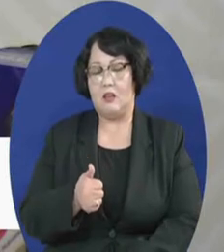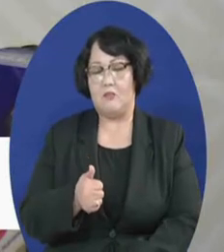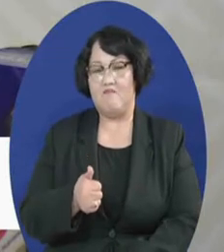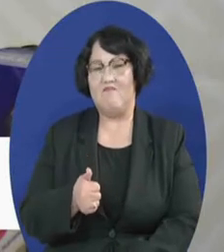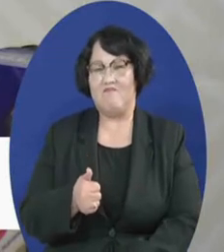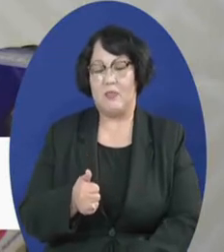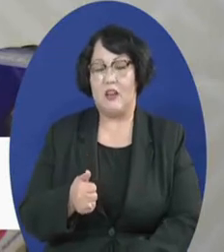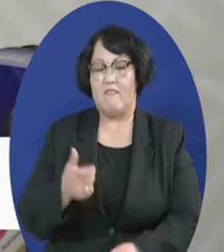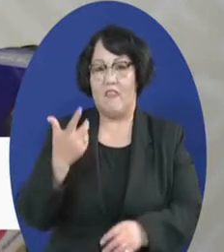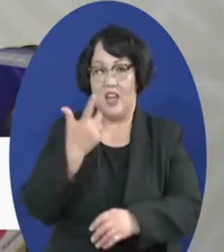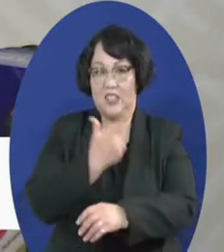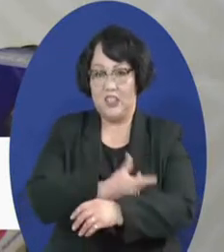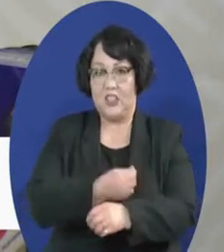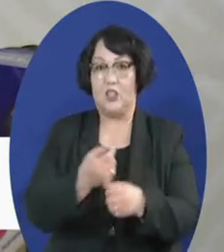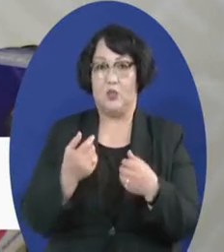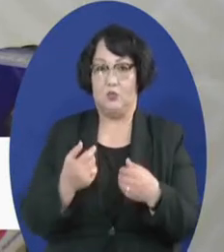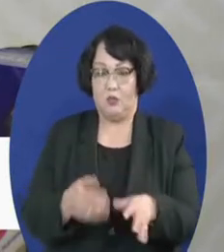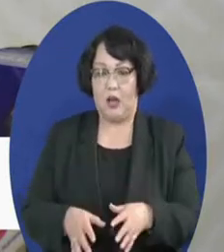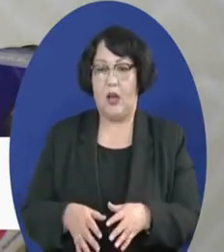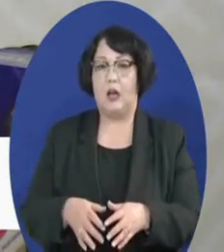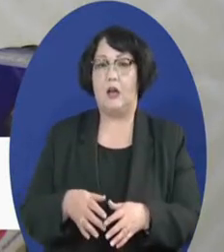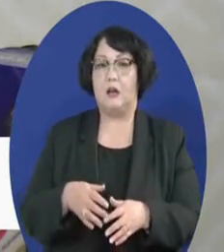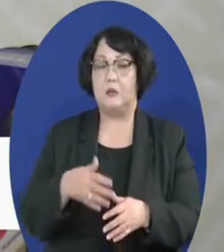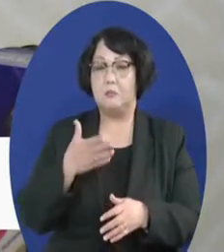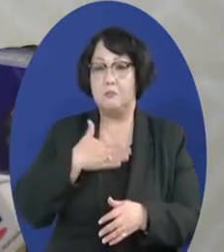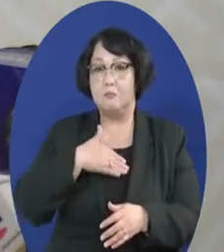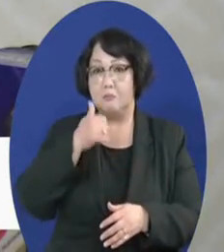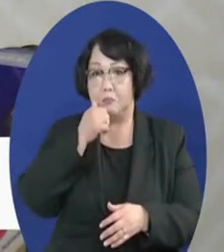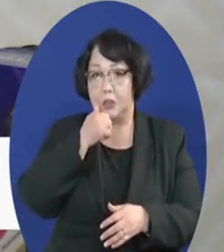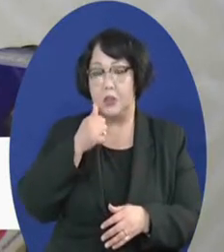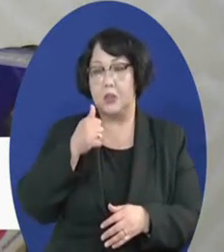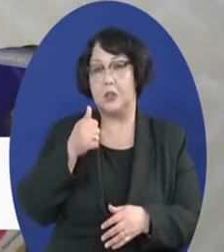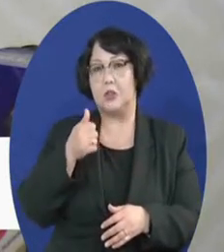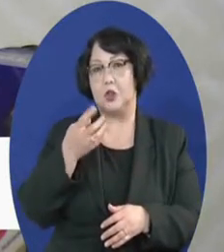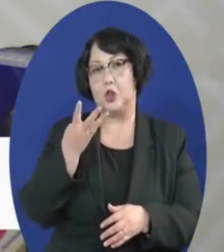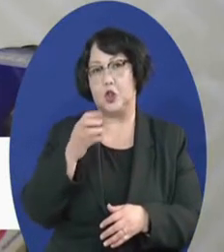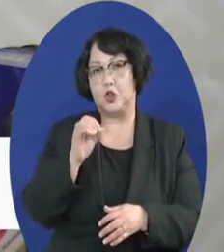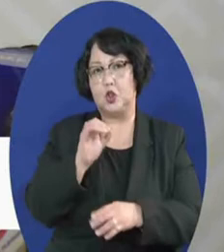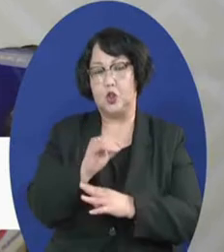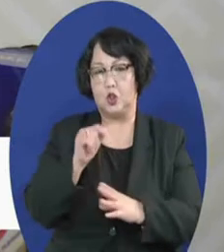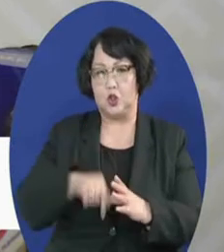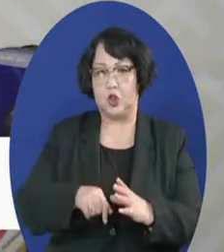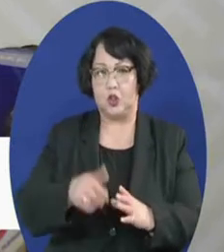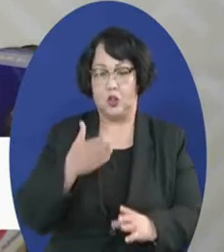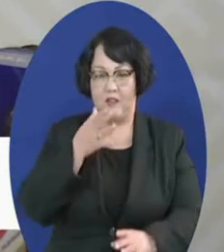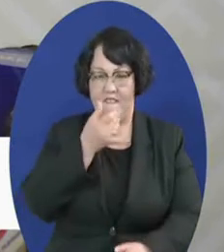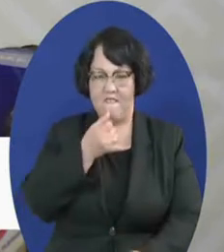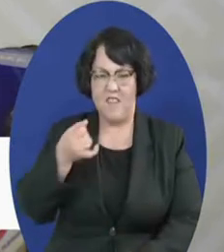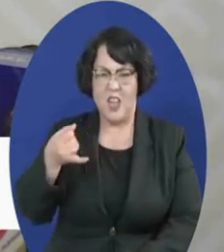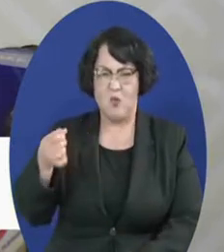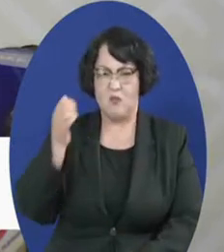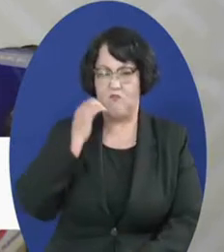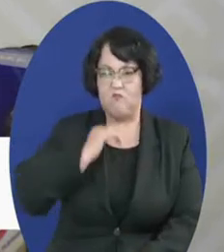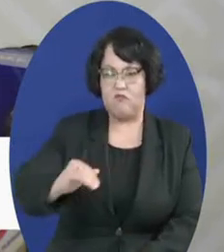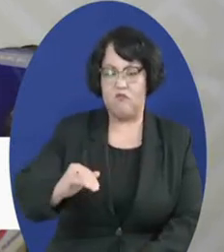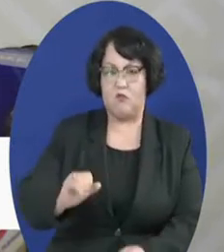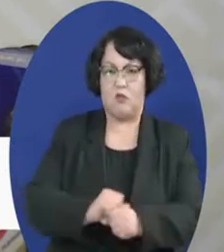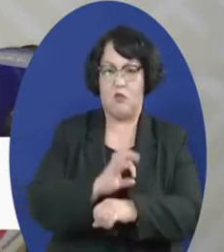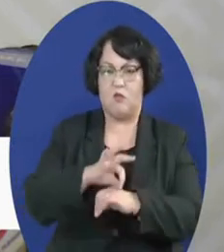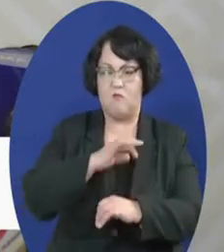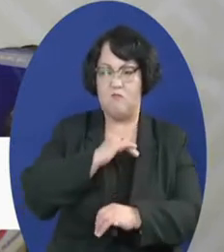нь вакцин хийхэнгүүтээ нөгөө дархлаа үүсэх хугацаа маань ойролцоогоор бараг 40-д хоногийн дараа л илүү сайн үүсэж байгаа